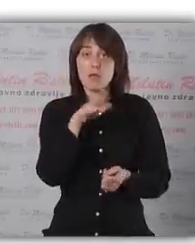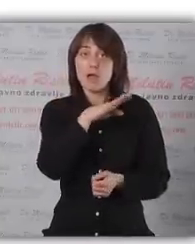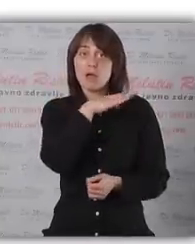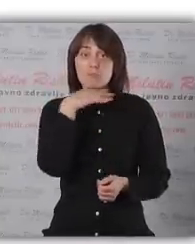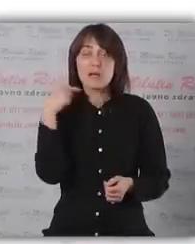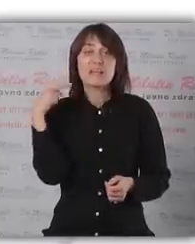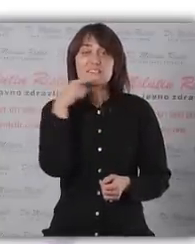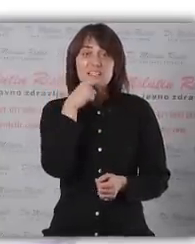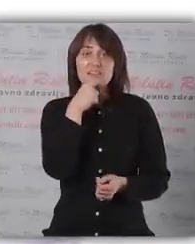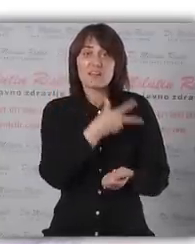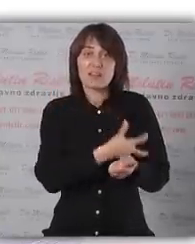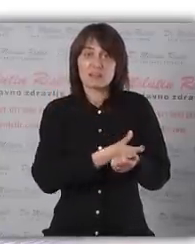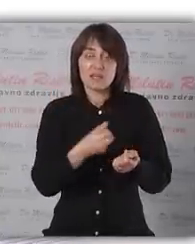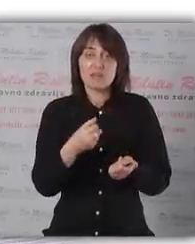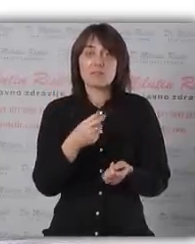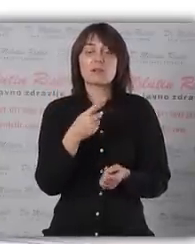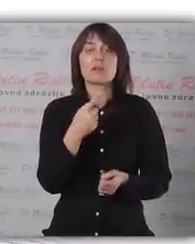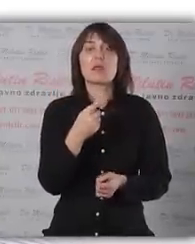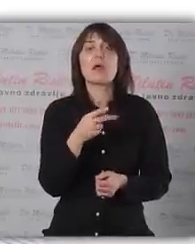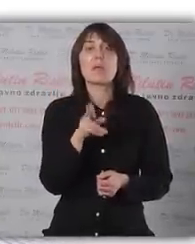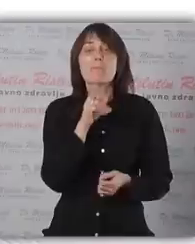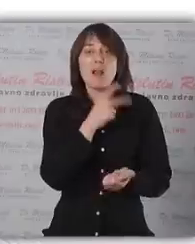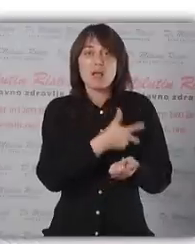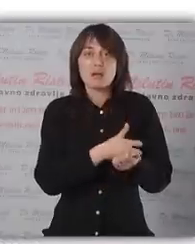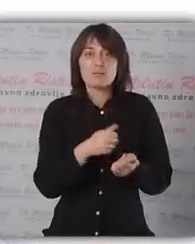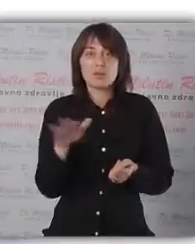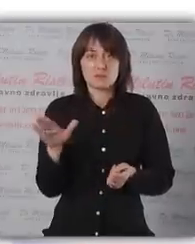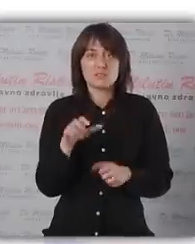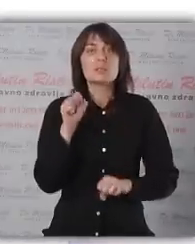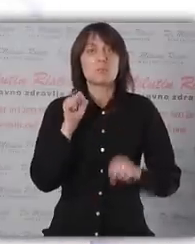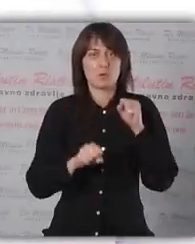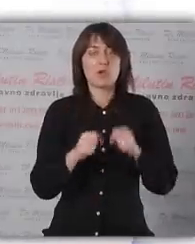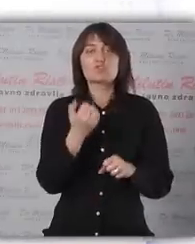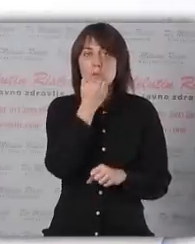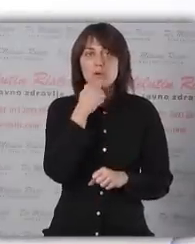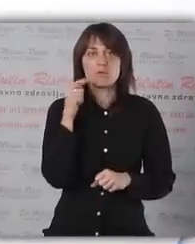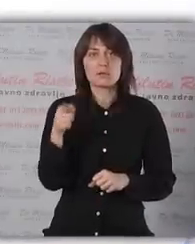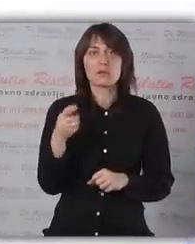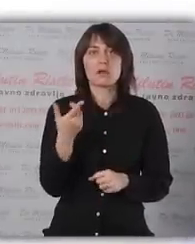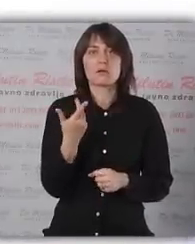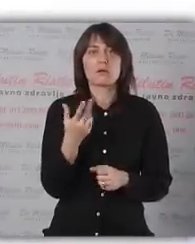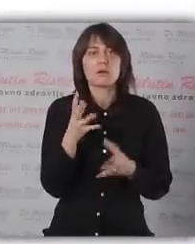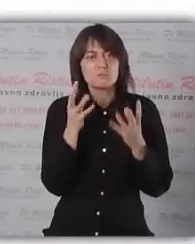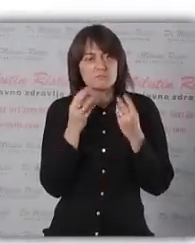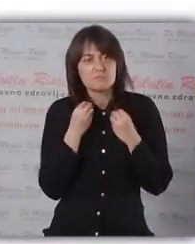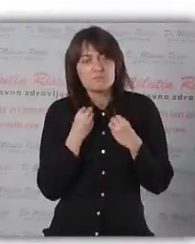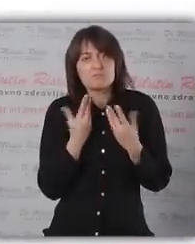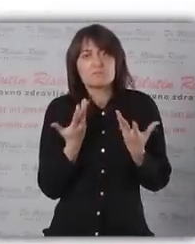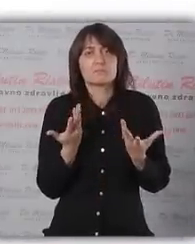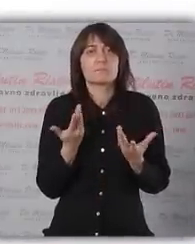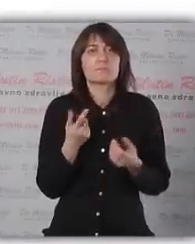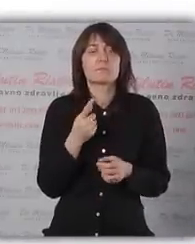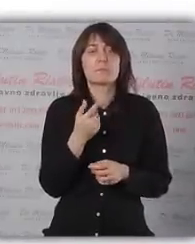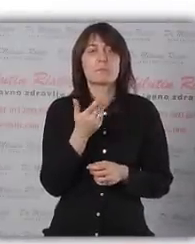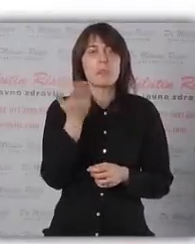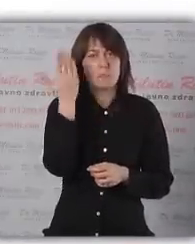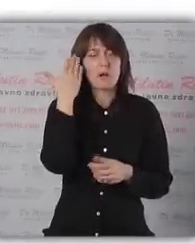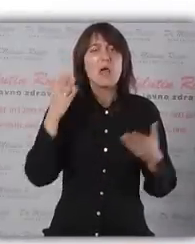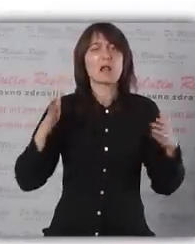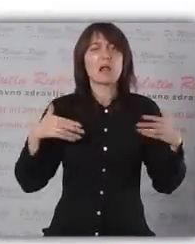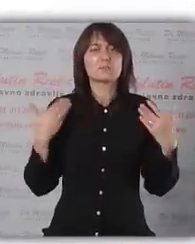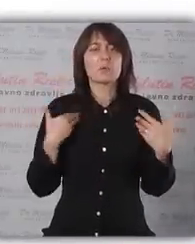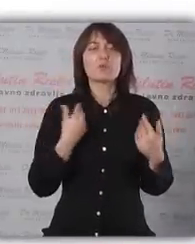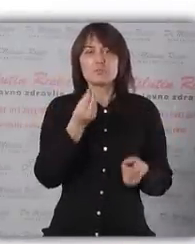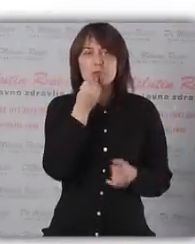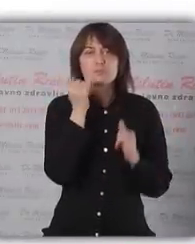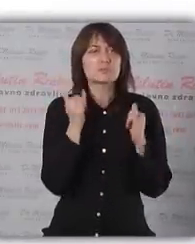ima dovoljan broj crvenih krvnih zrnaca. Anemična deca se ponašaju upravo tako, apatično, adinamično, bili